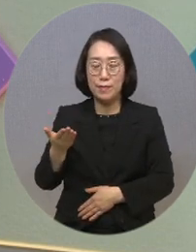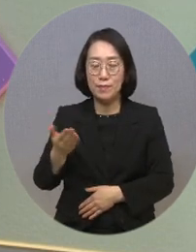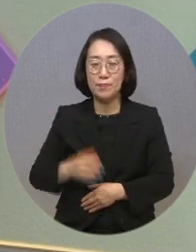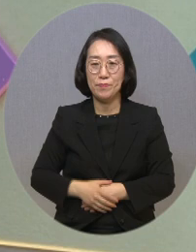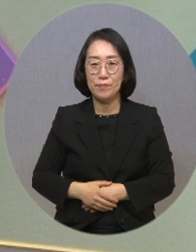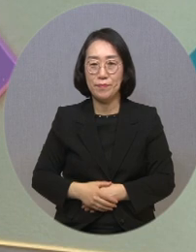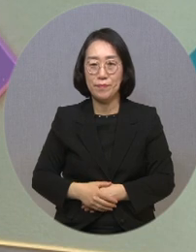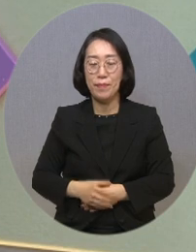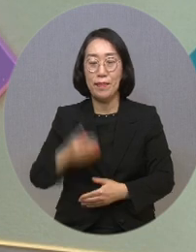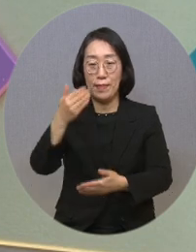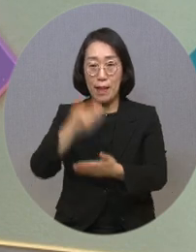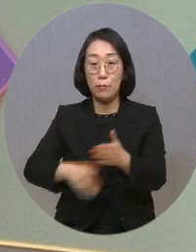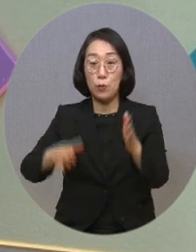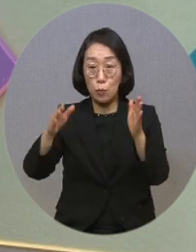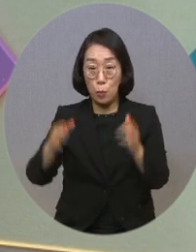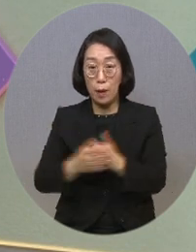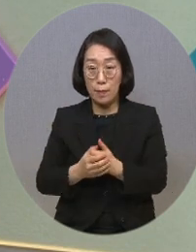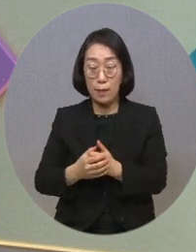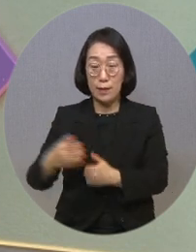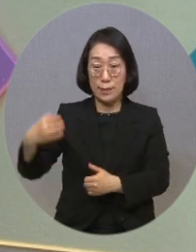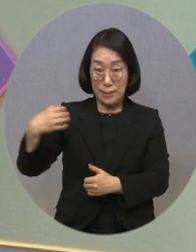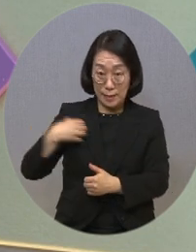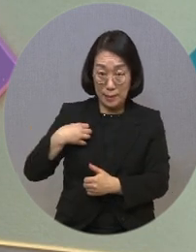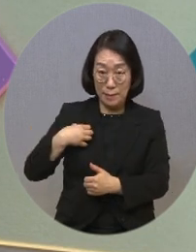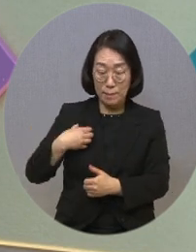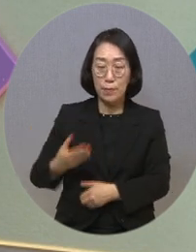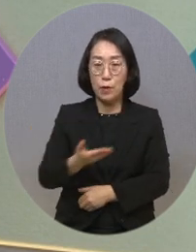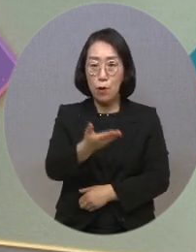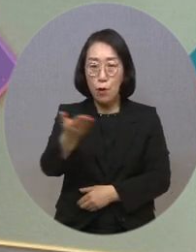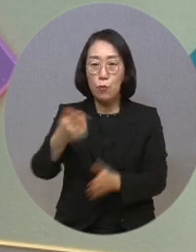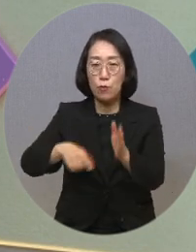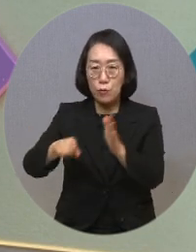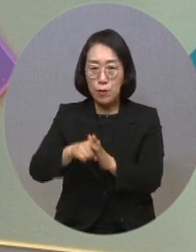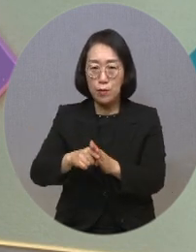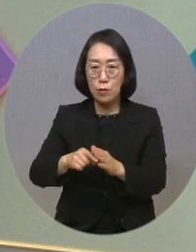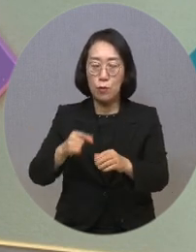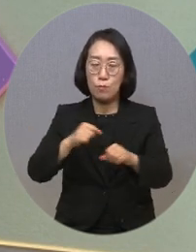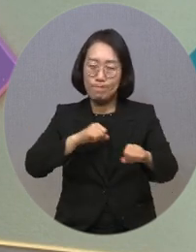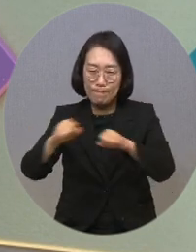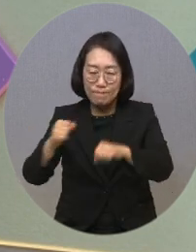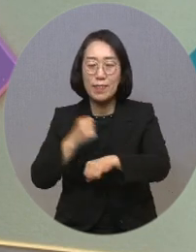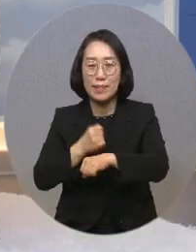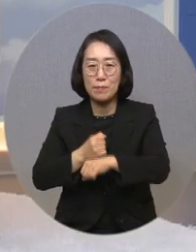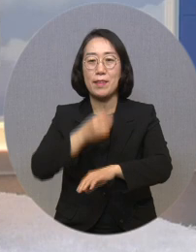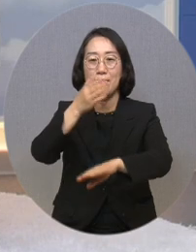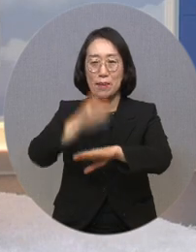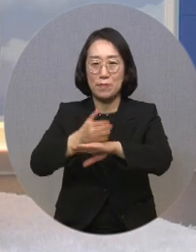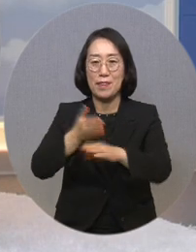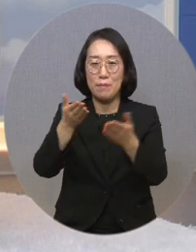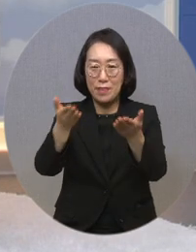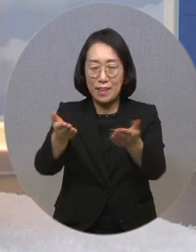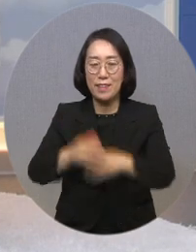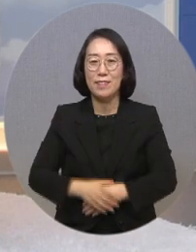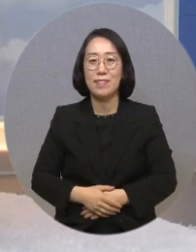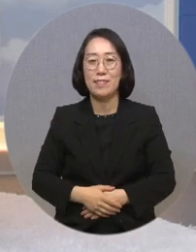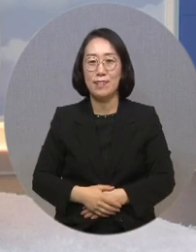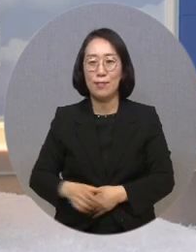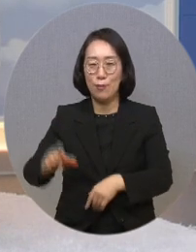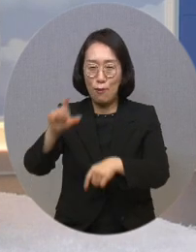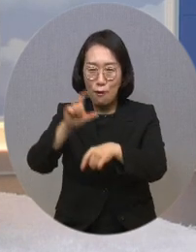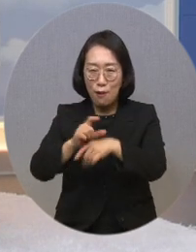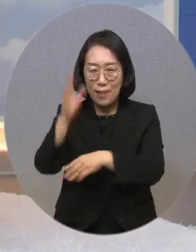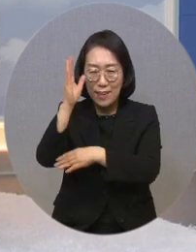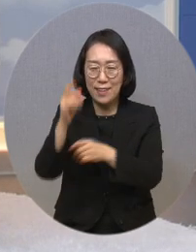열심히 의장으로서 시민들을 위해서 노력하도록 하겠습니다. 감사합니다. 더 많은